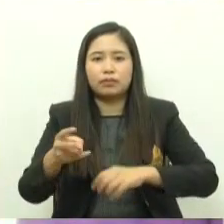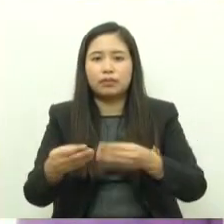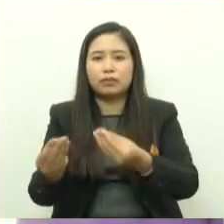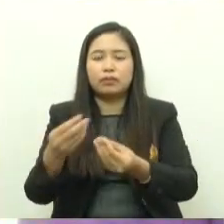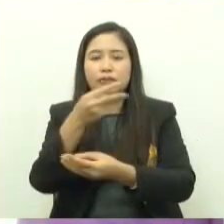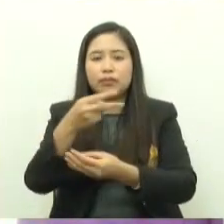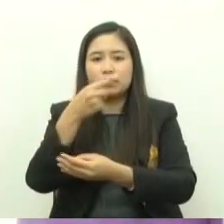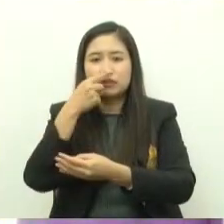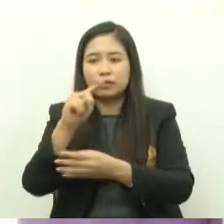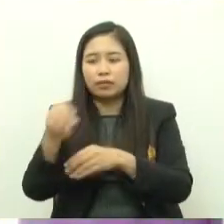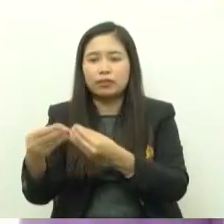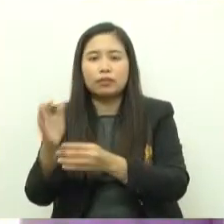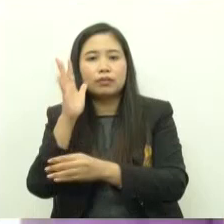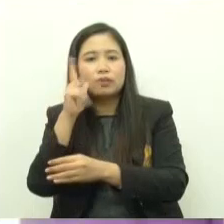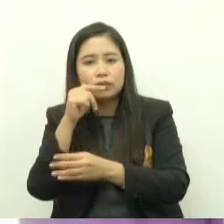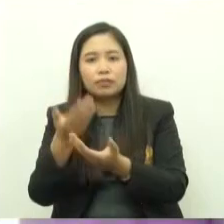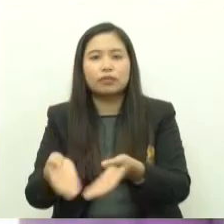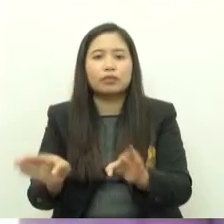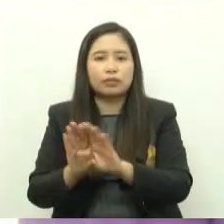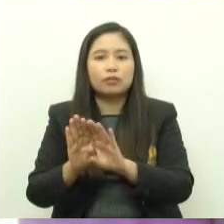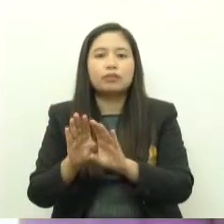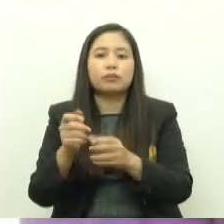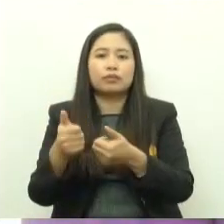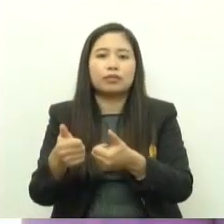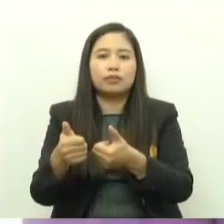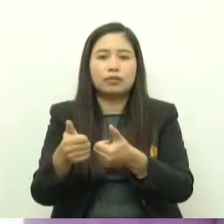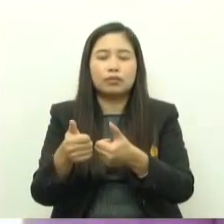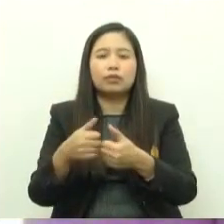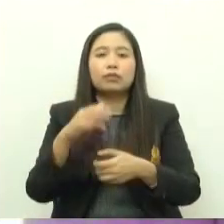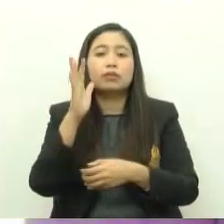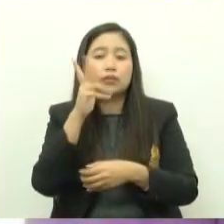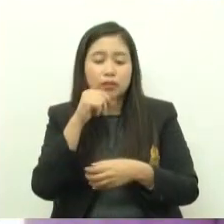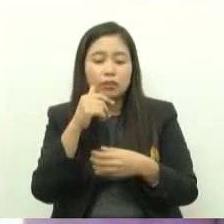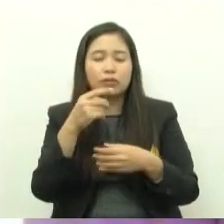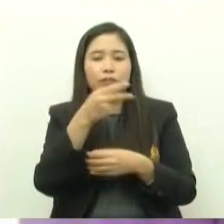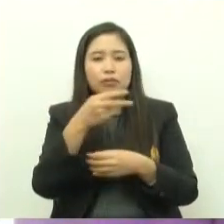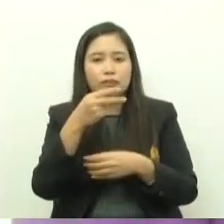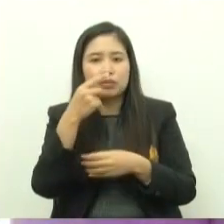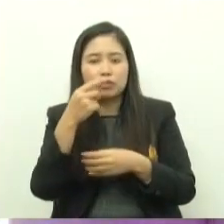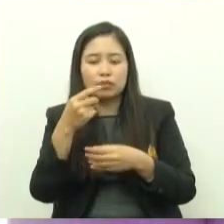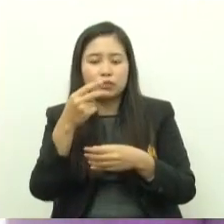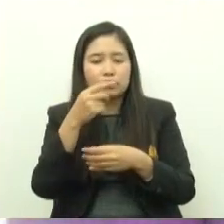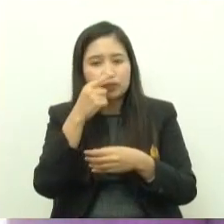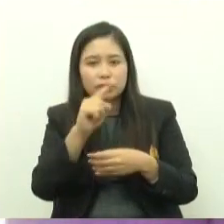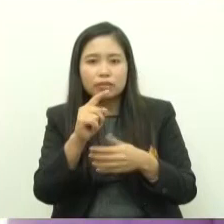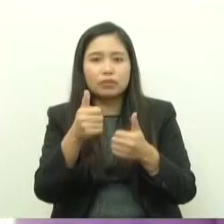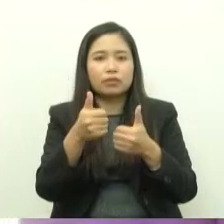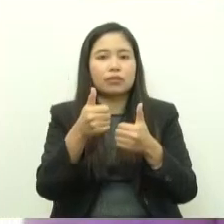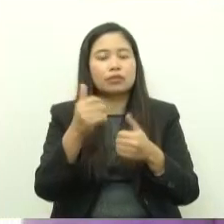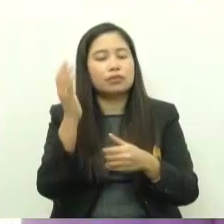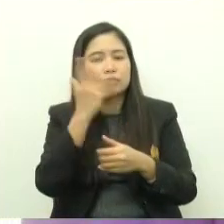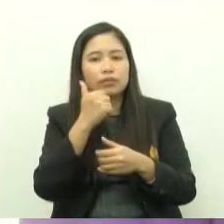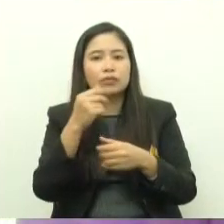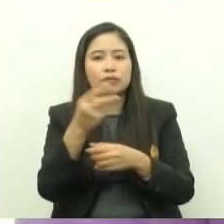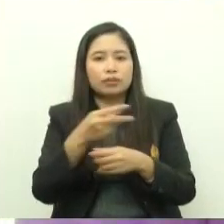ให้กับผู้ปกครองได้นะคะแล้วก็ผู้ปกครองก็สามารถที่จะสื่อสารกับหน่วยงานต่างๆที่ใช้ภาษา